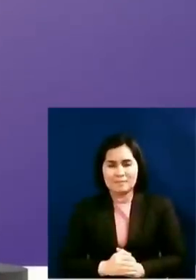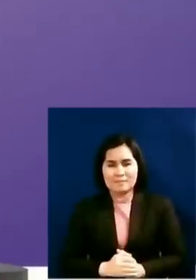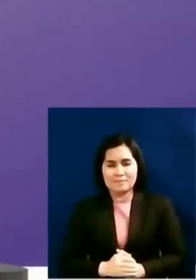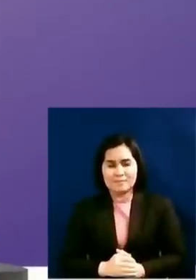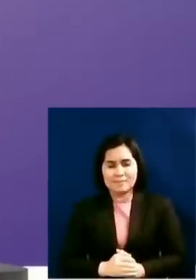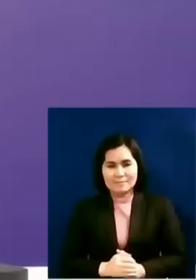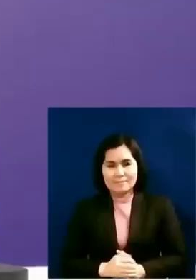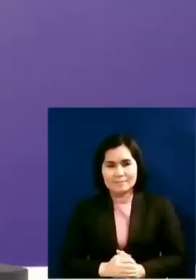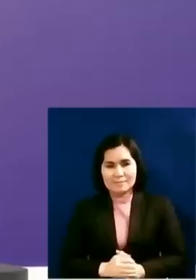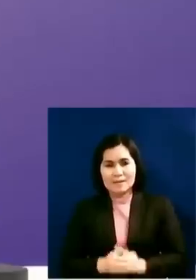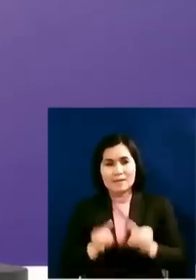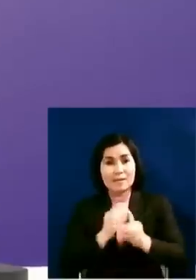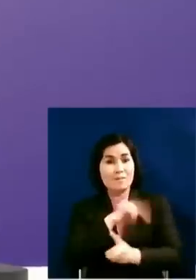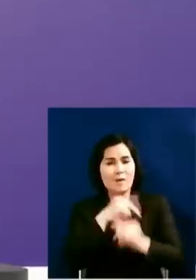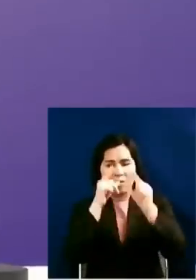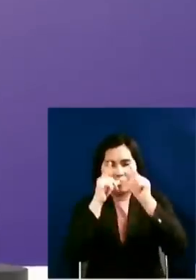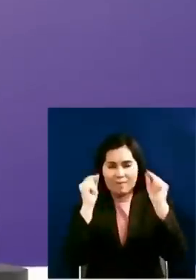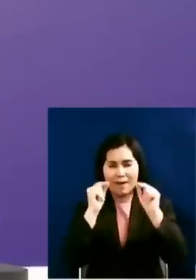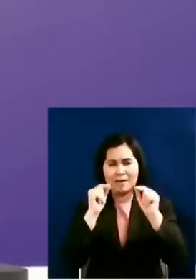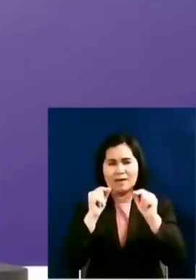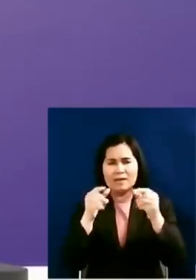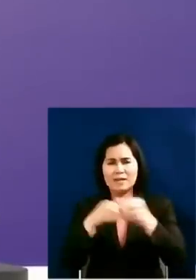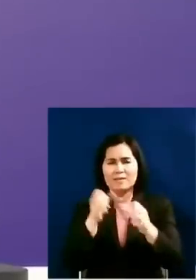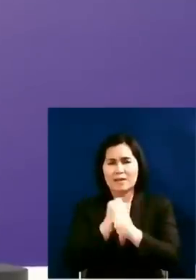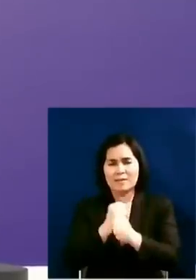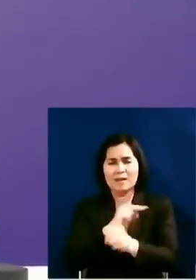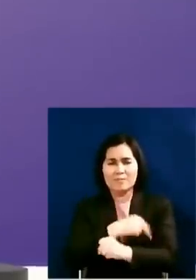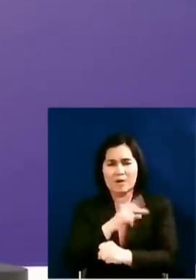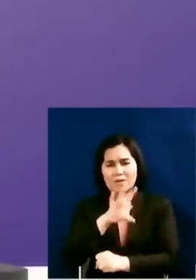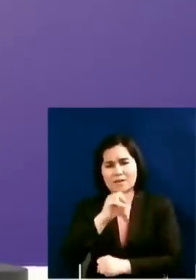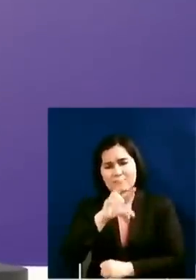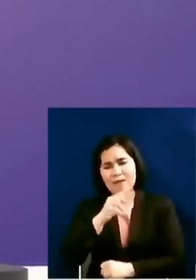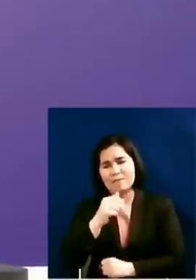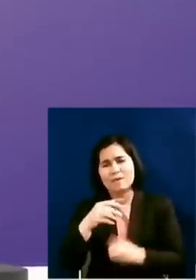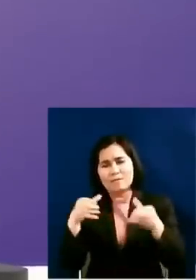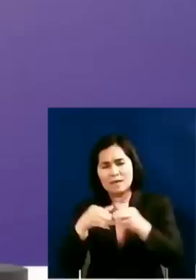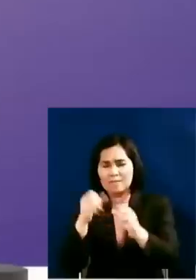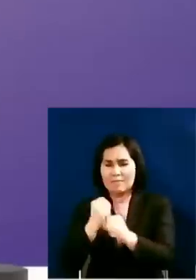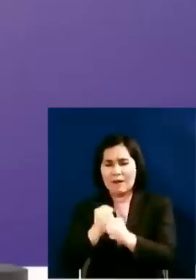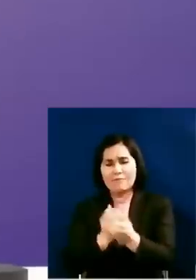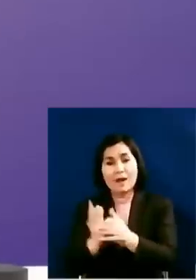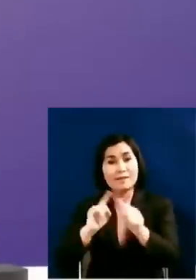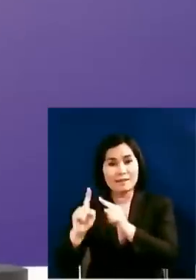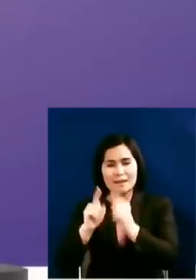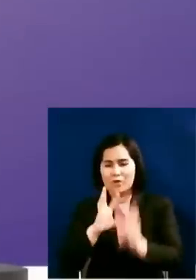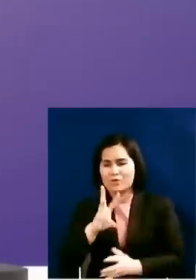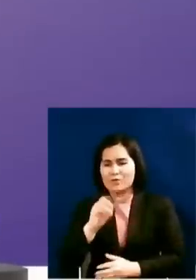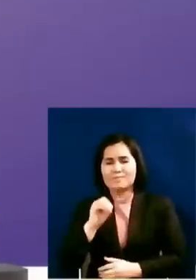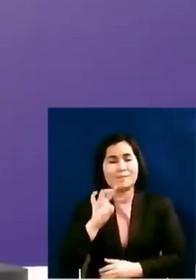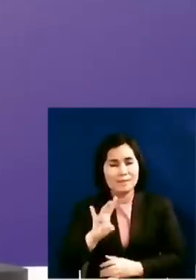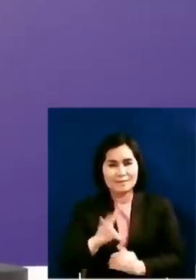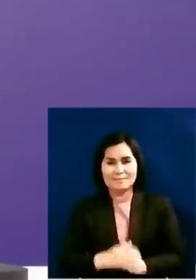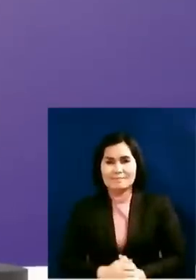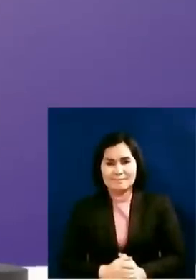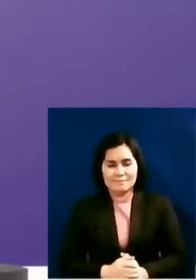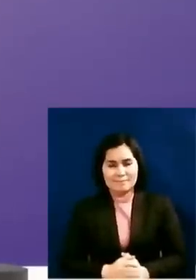ที่การแพทย์และสาธารณสุข73คนนะครับแล้วก็เป็นเจ้าหน้าที่อื่นๆที่ปฏิบัติหน้าที่67คนนะครับโดยเจ้